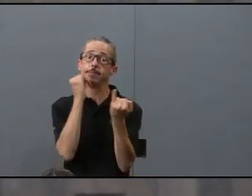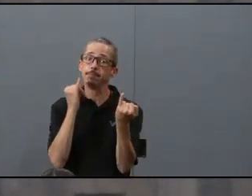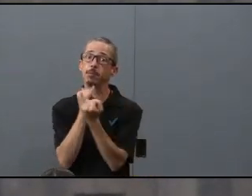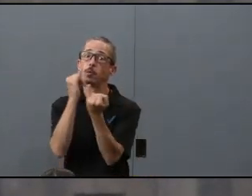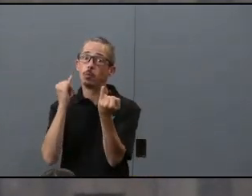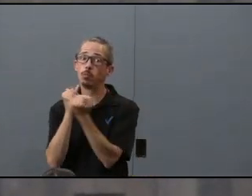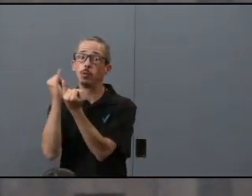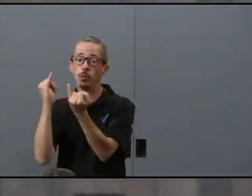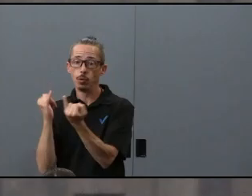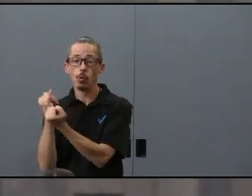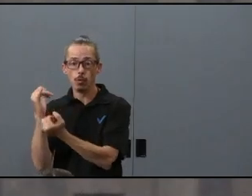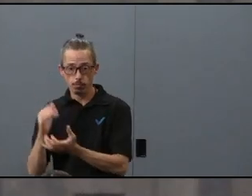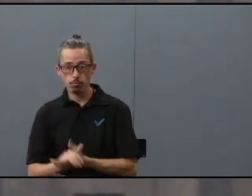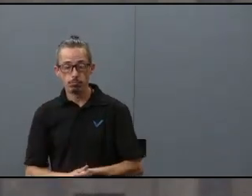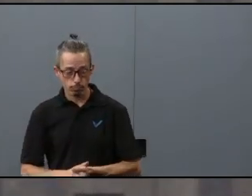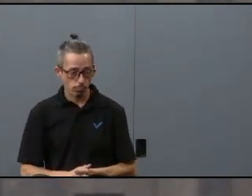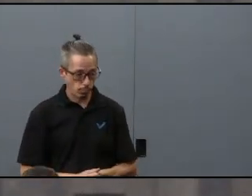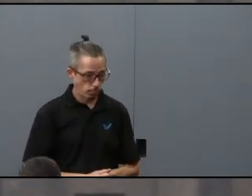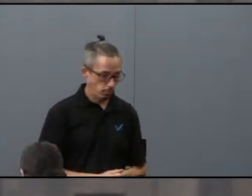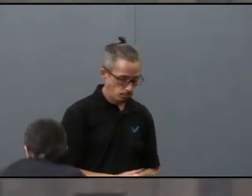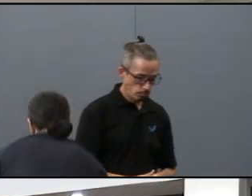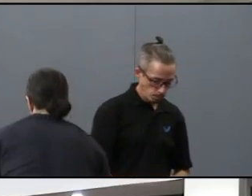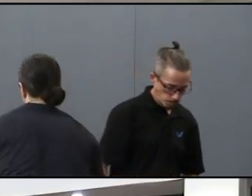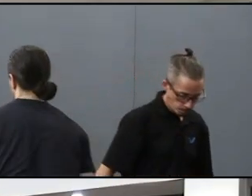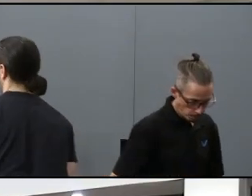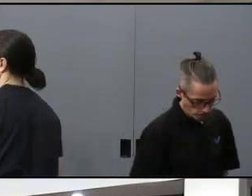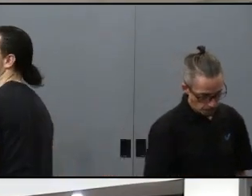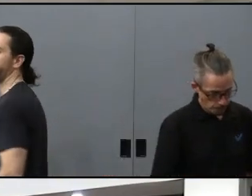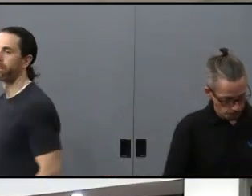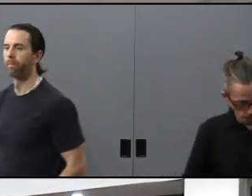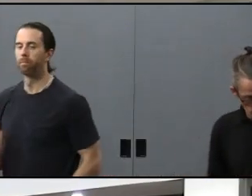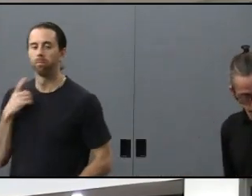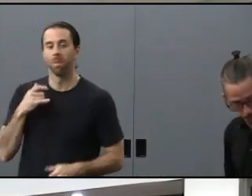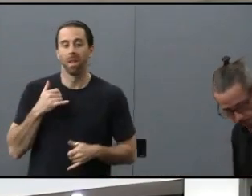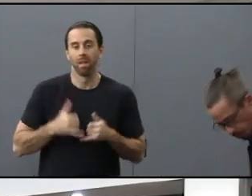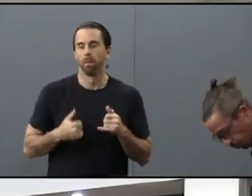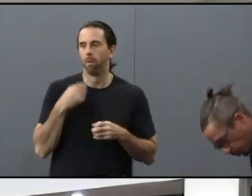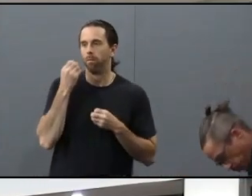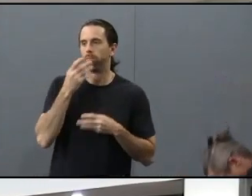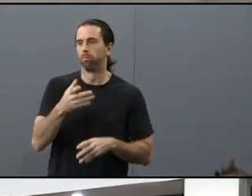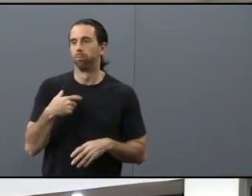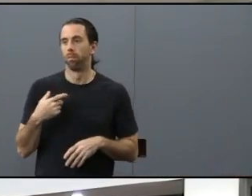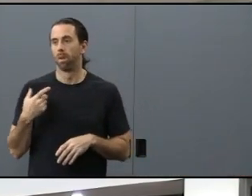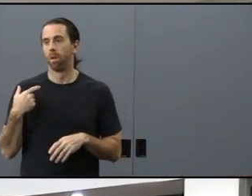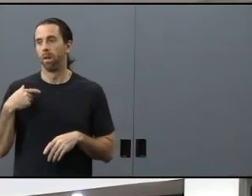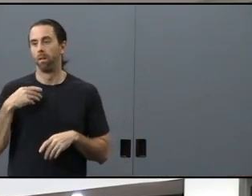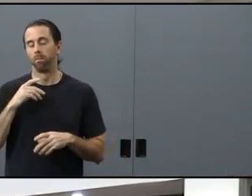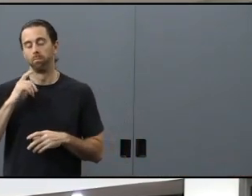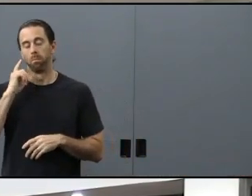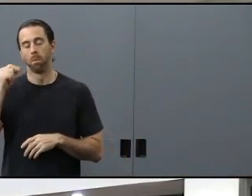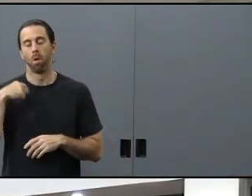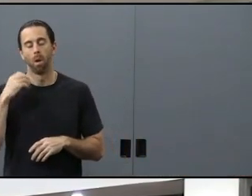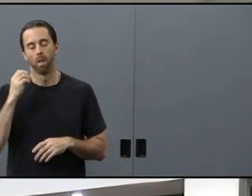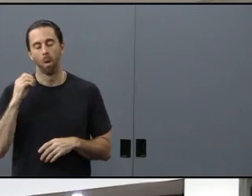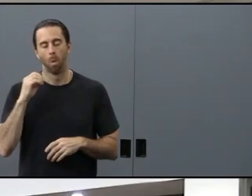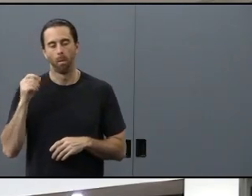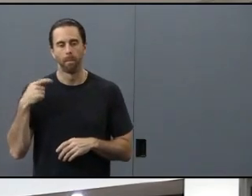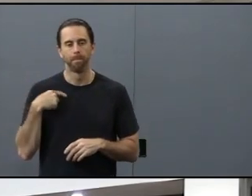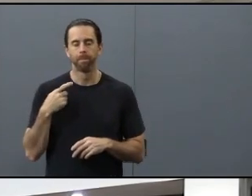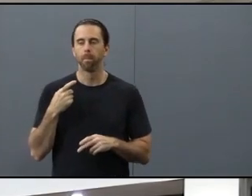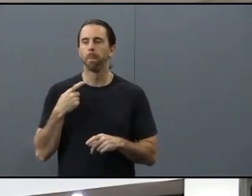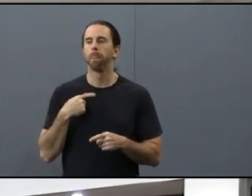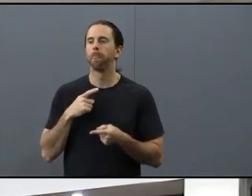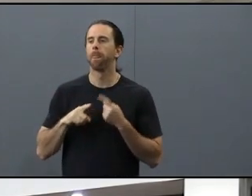sens de vos propos moi je veux juste vous dire en terminant euh je m'en vais mais je riens de vacances je m'en vais à tawa vous savez que mon ami c'est Madame René am